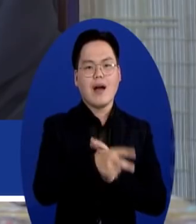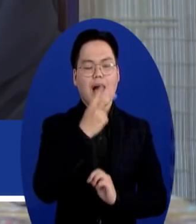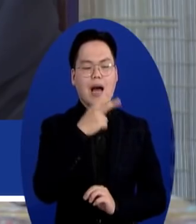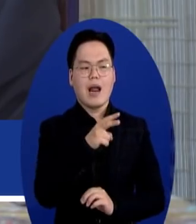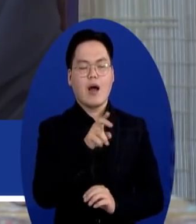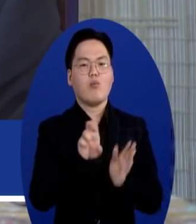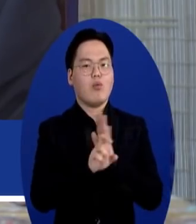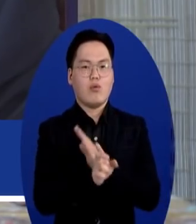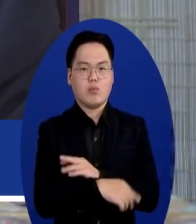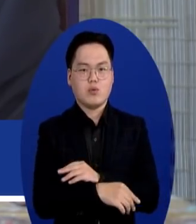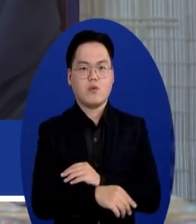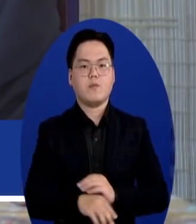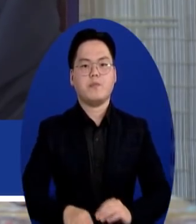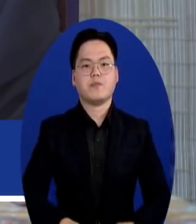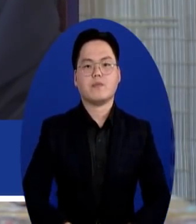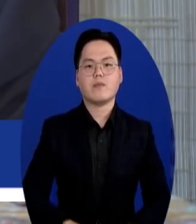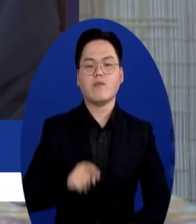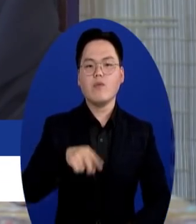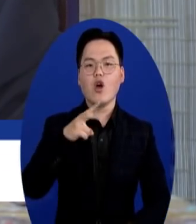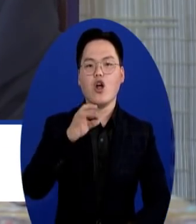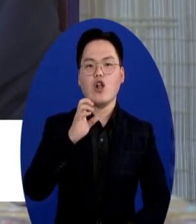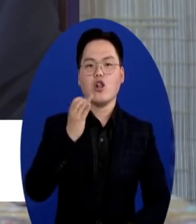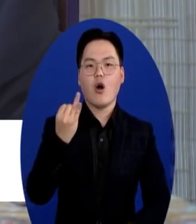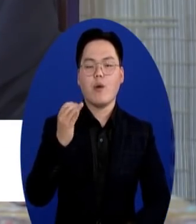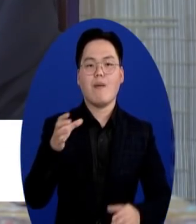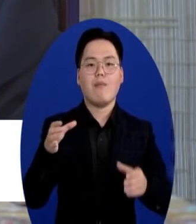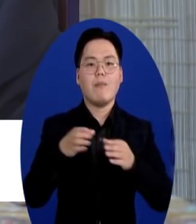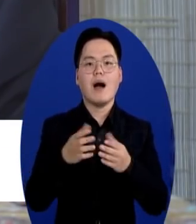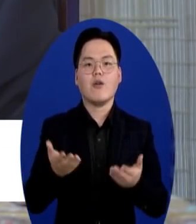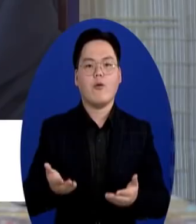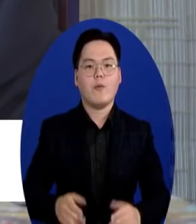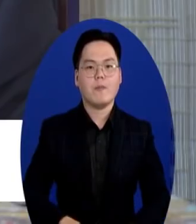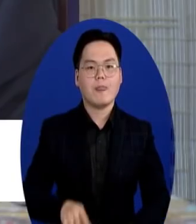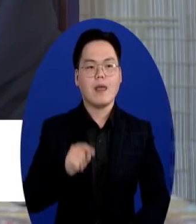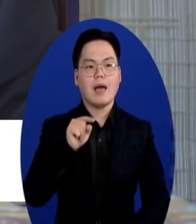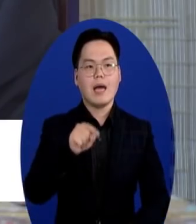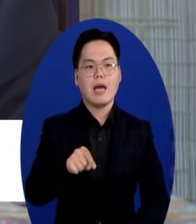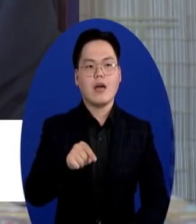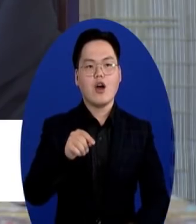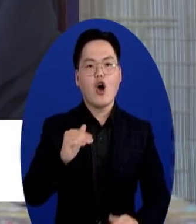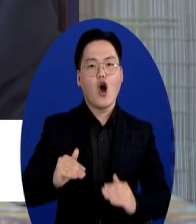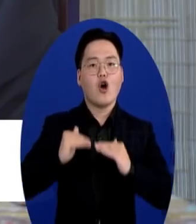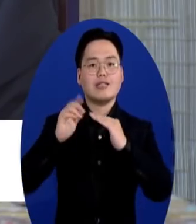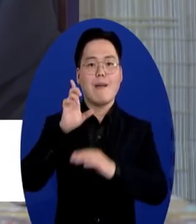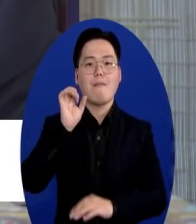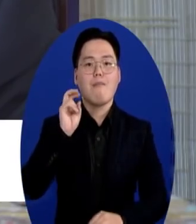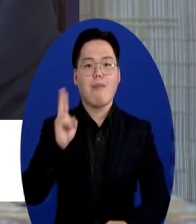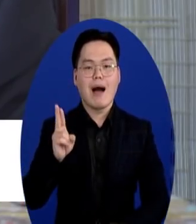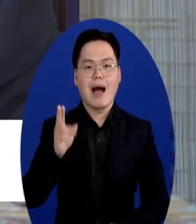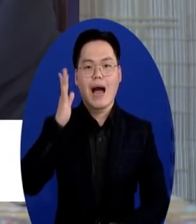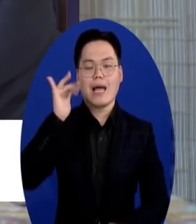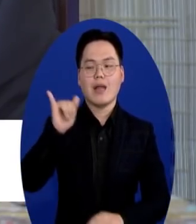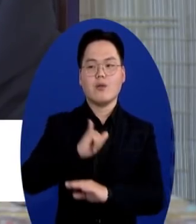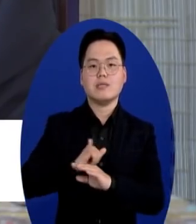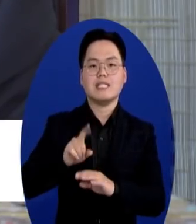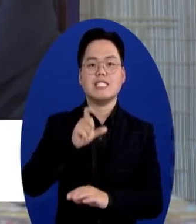боломж байхгүй. Тэгэхээр энэ лобби бүлгийнхэн маань бас ярилцаад энэ тал руу энэ хөгжлийн банк за мөн одоо гадны зээл